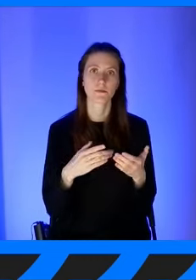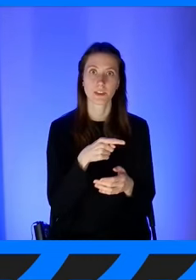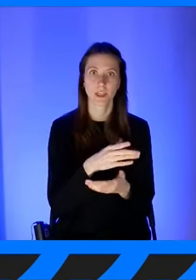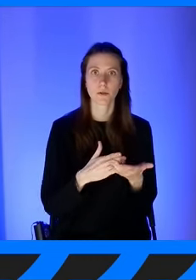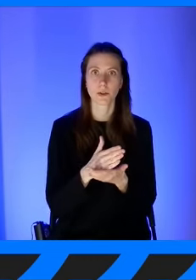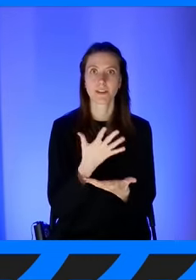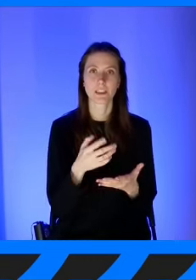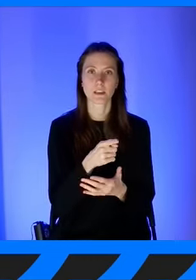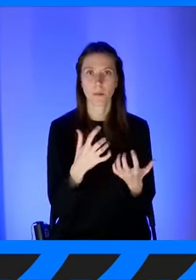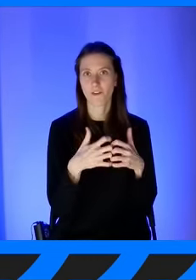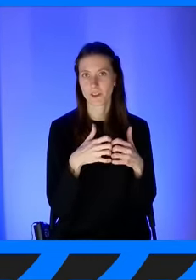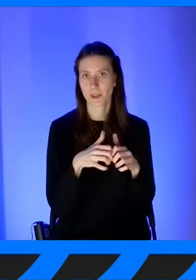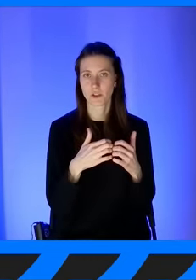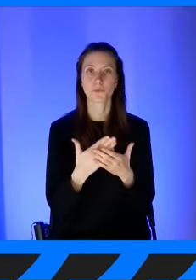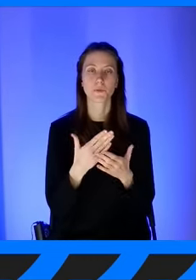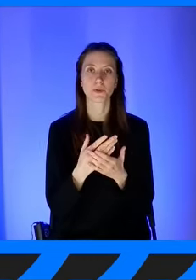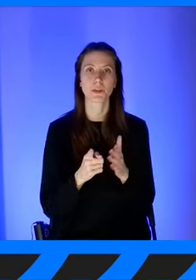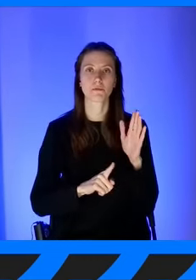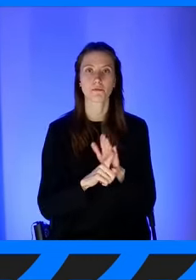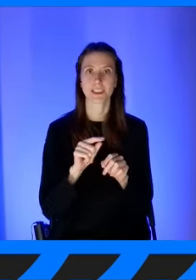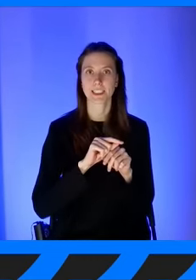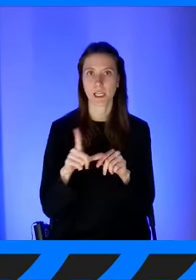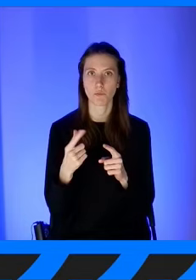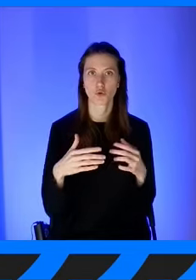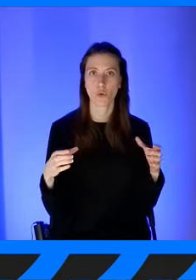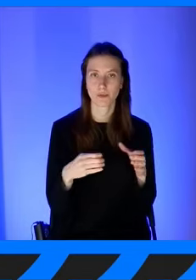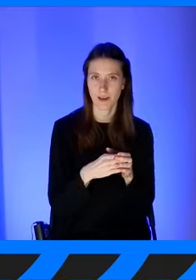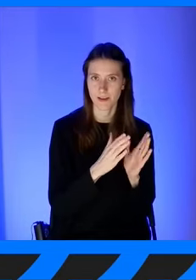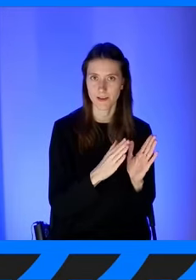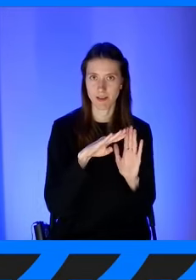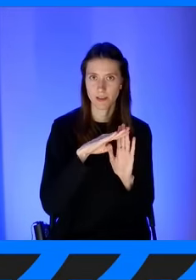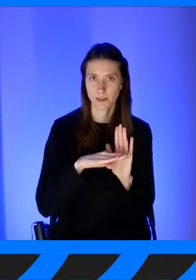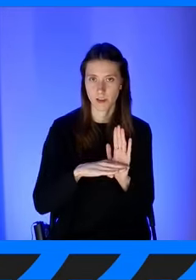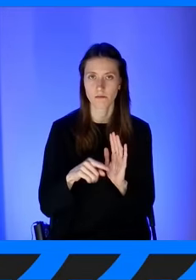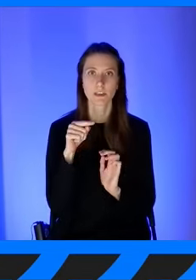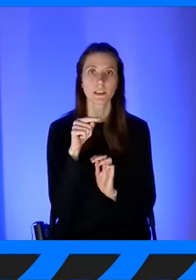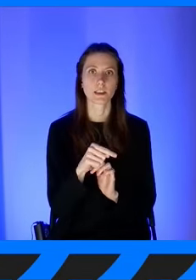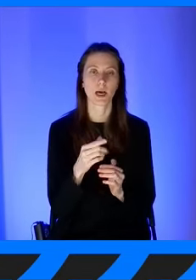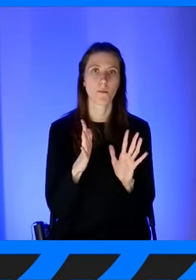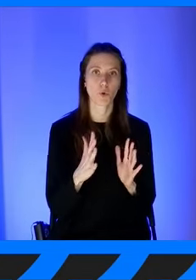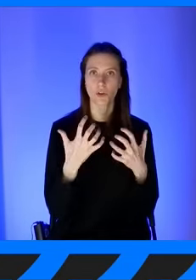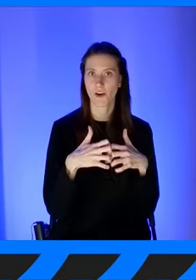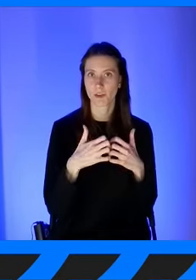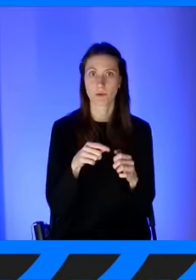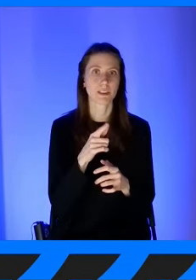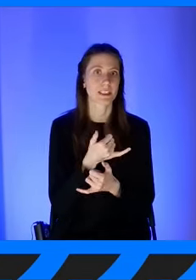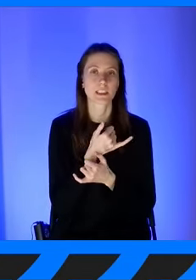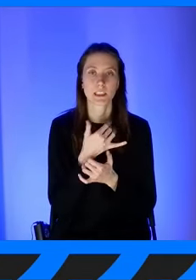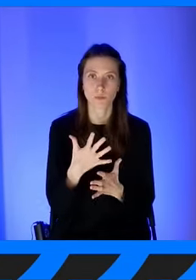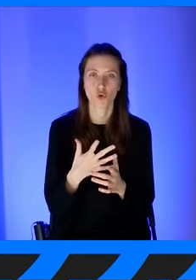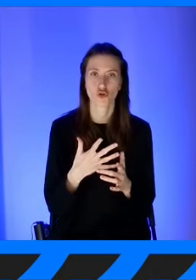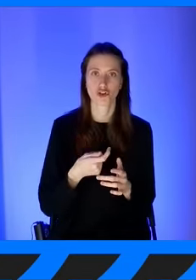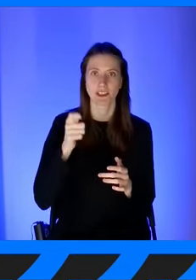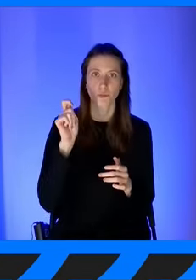это прямо от автоматики зависит например запуск контейнера по определённым правилам там работает автоматика да то есть там ты не можешь запустить контейнер